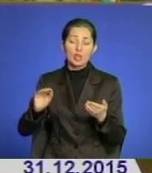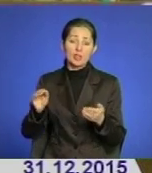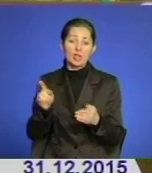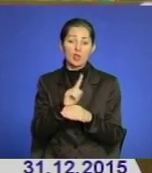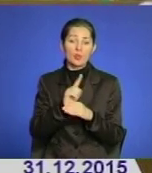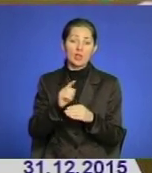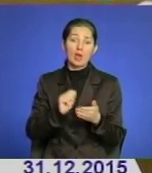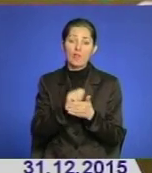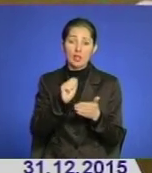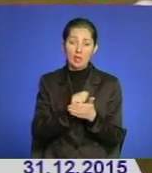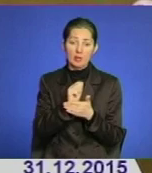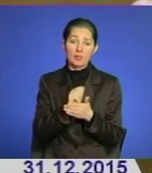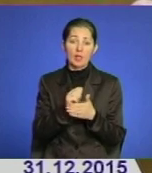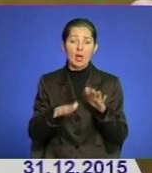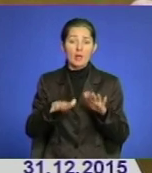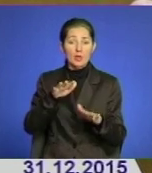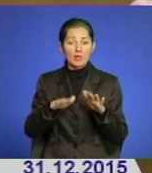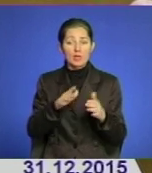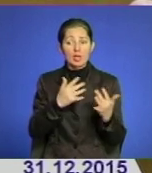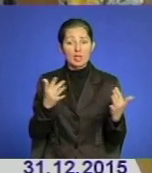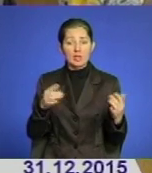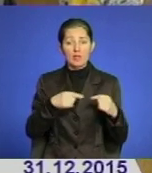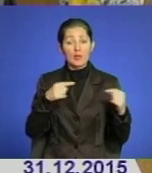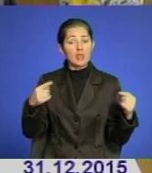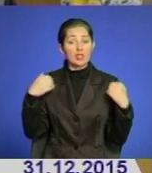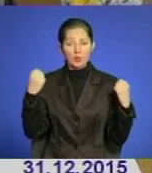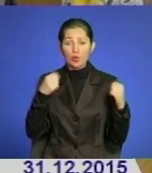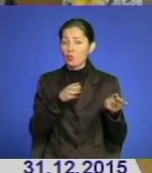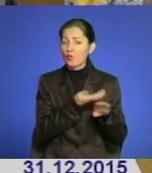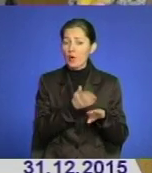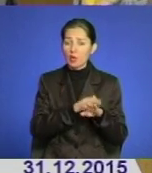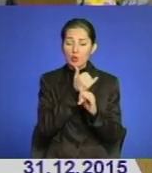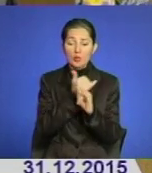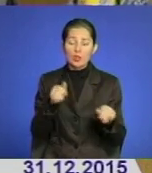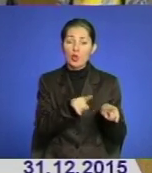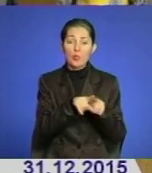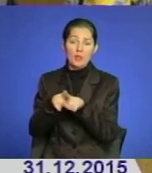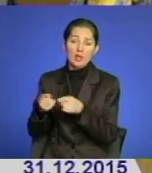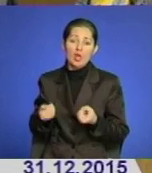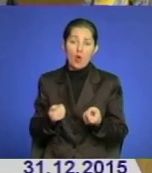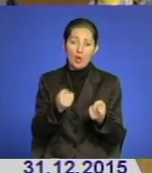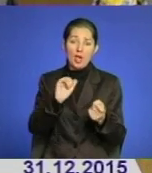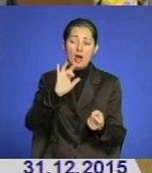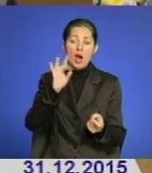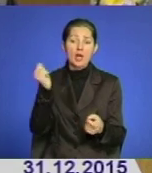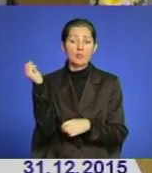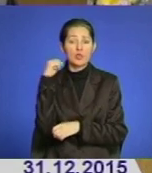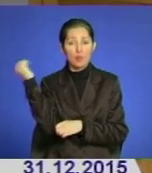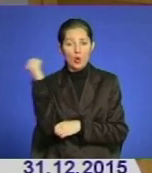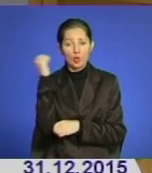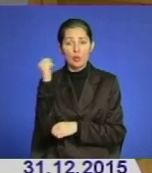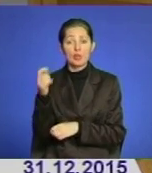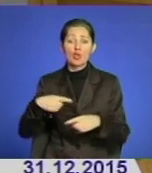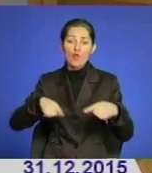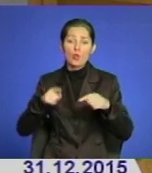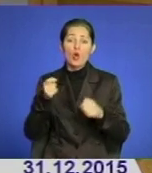на терези різновиди спорту, які культивуються в краї, важко, адже неможливо порівняти хокей із армспортом чи футбол із стрільбою.